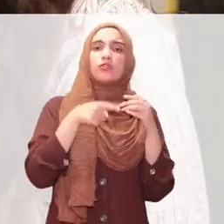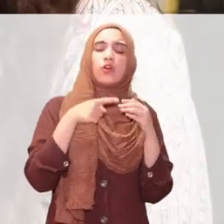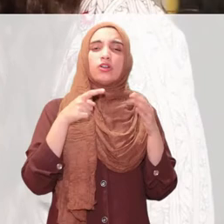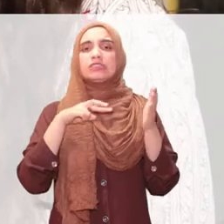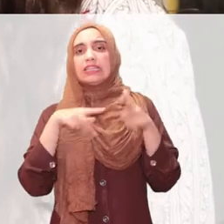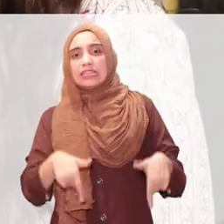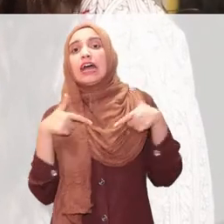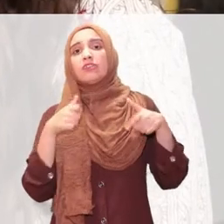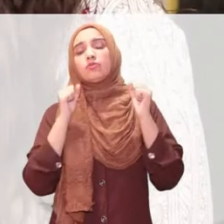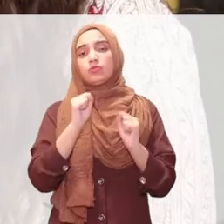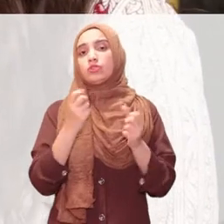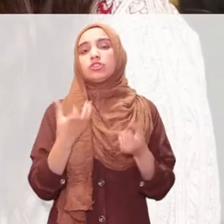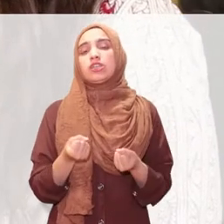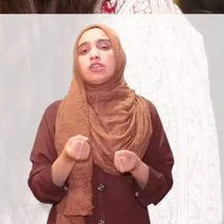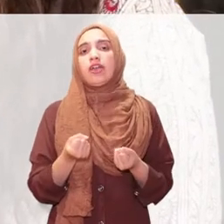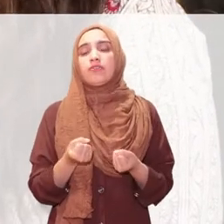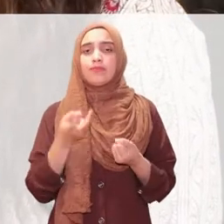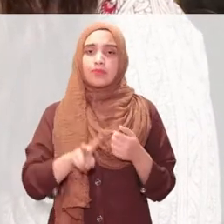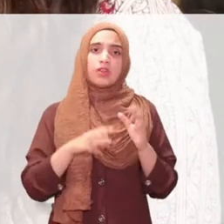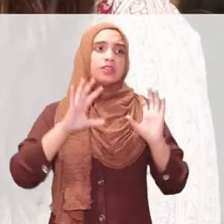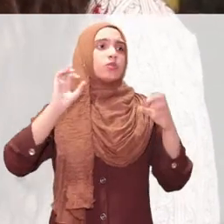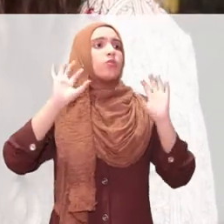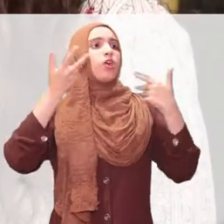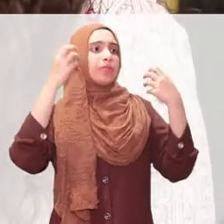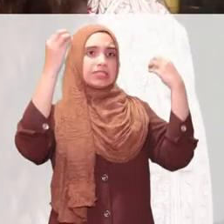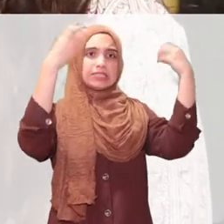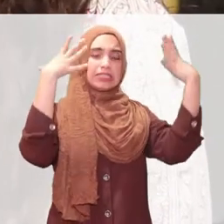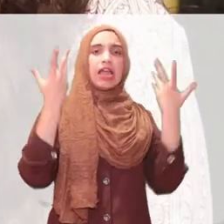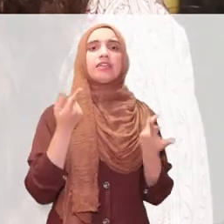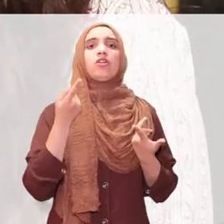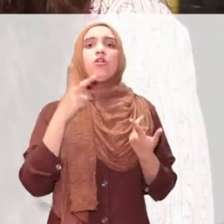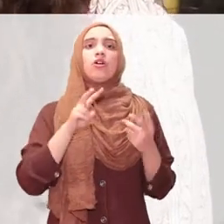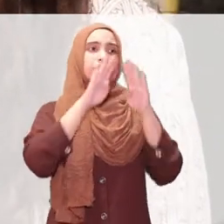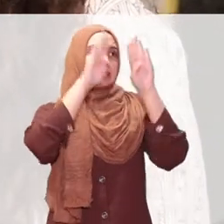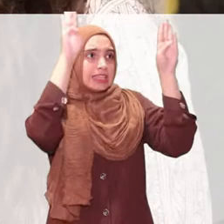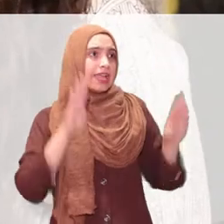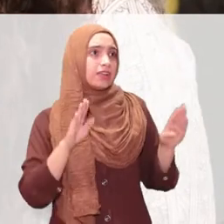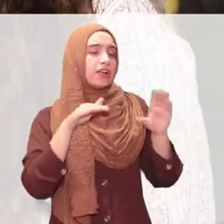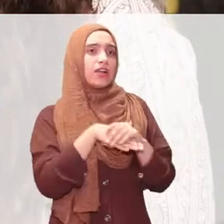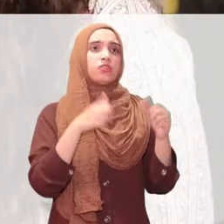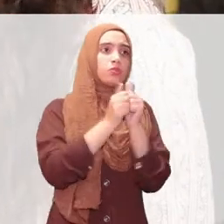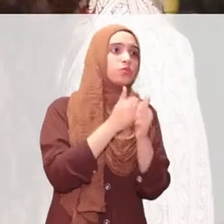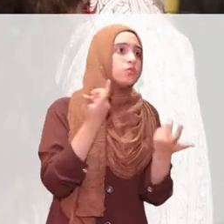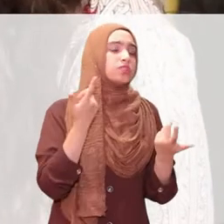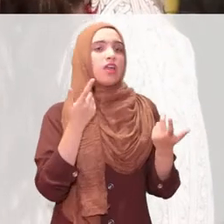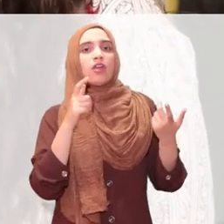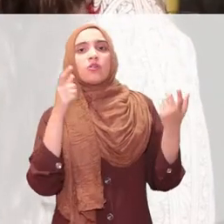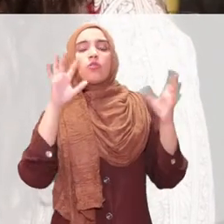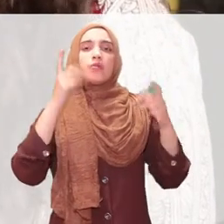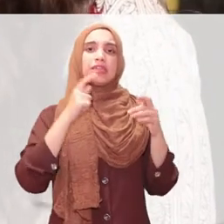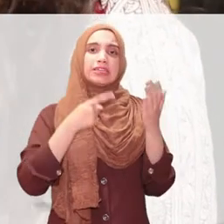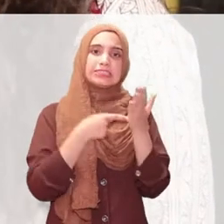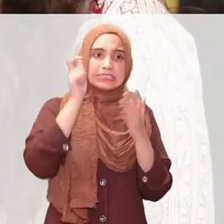एंटरटेनमेंट टैक्स इस डिफिकल्ट त्यौहार स्टैंड ओं ट्रेक्स टो गेट रिड आफ पीपल टुगेदर इन ए रूम